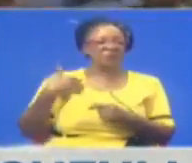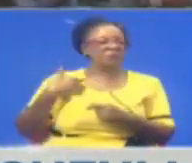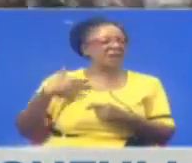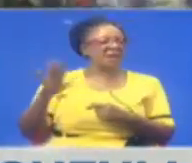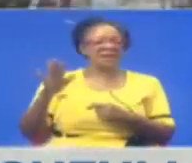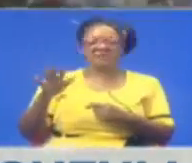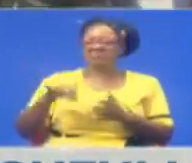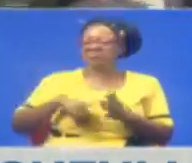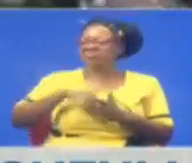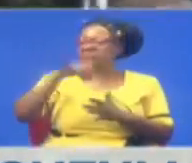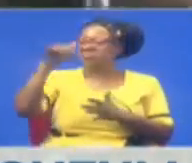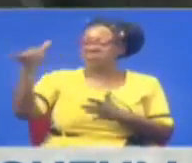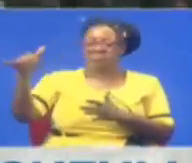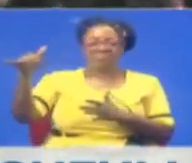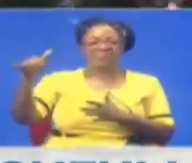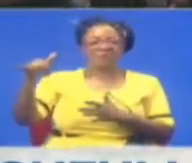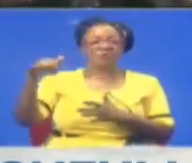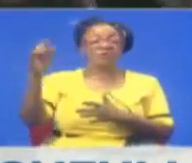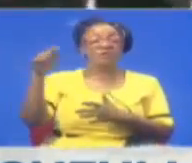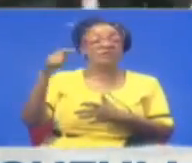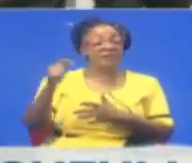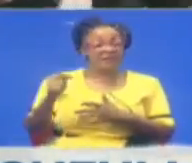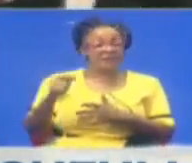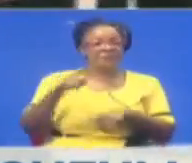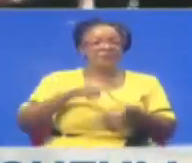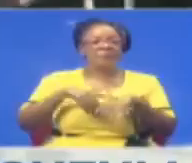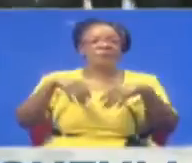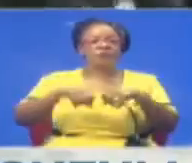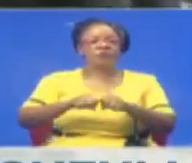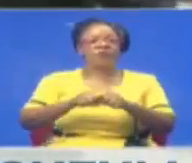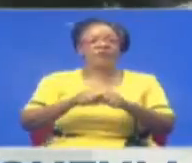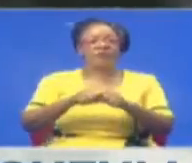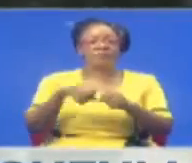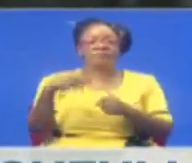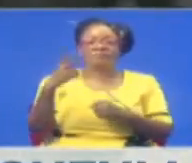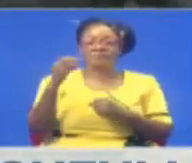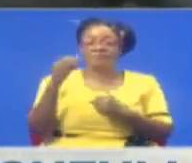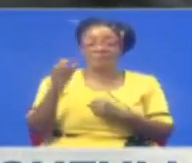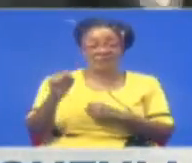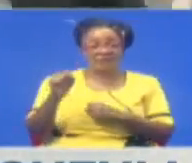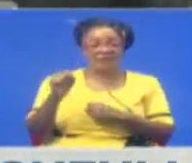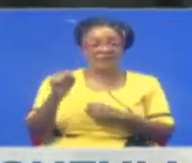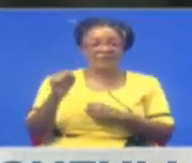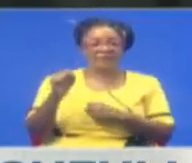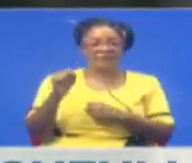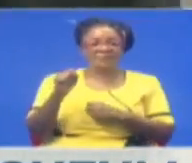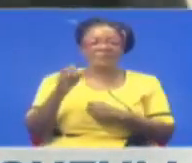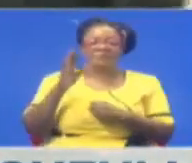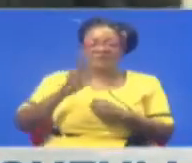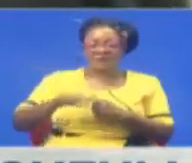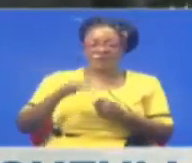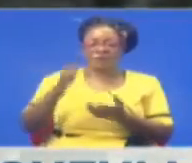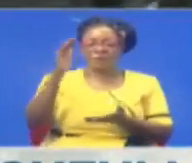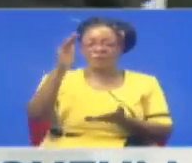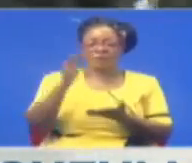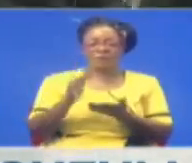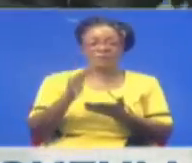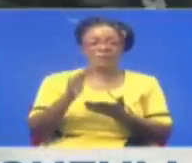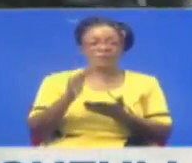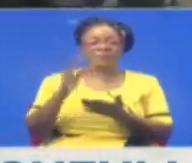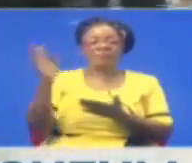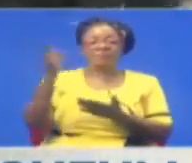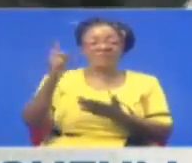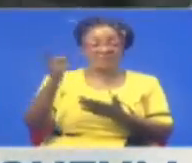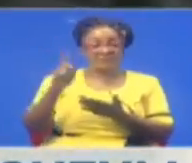nje ya Tanzania. Alipochukua usukani mwaka 2015, mbali na kupunguza idadi ya mawaziri,